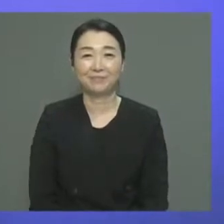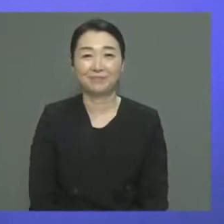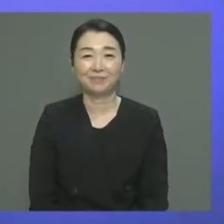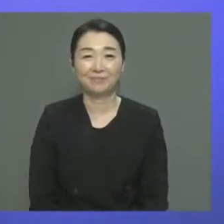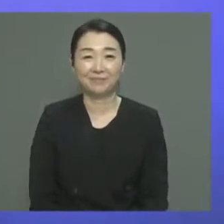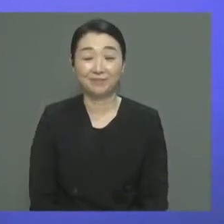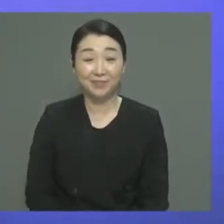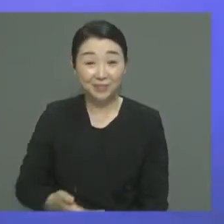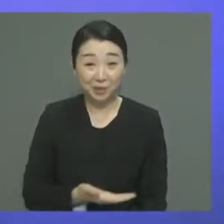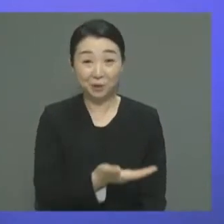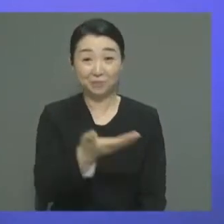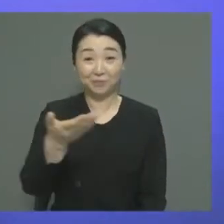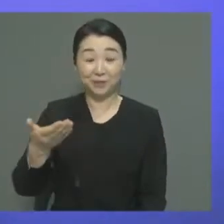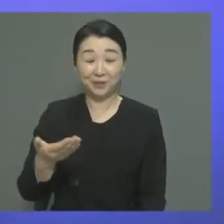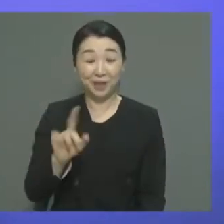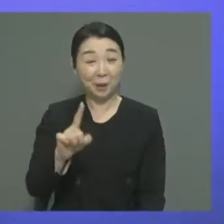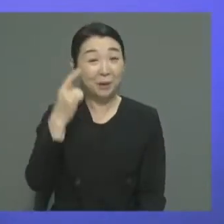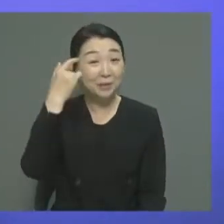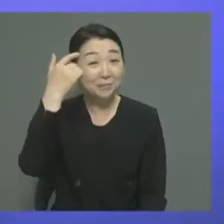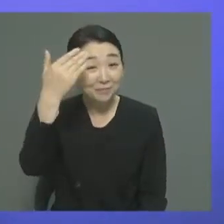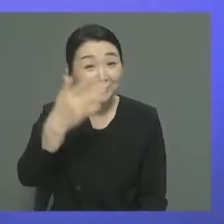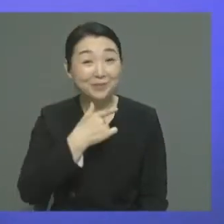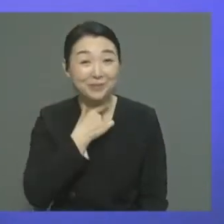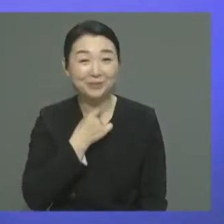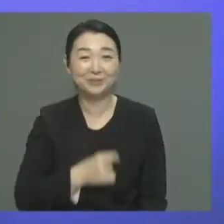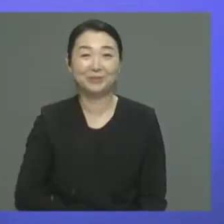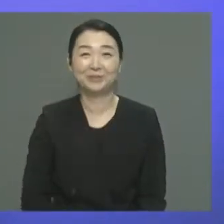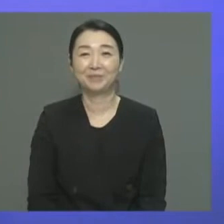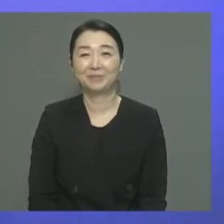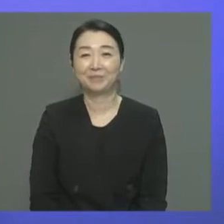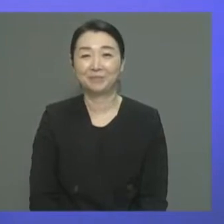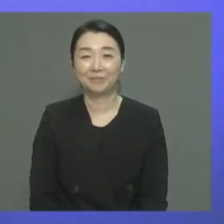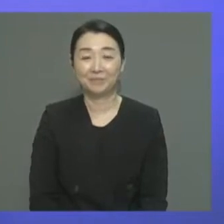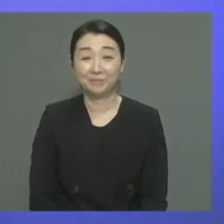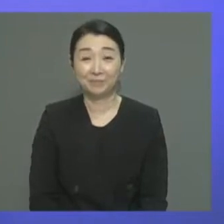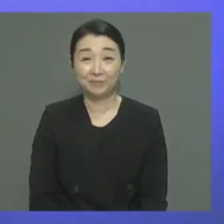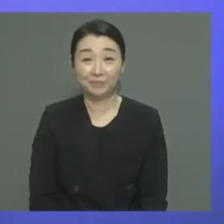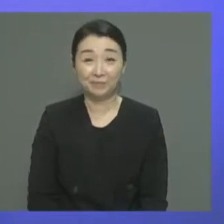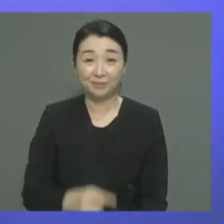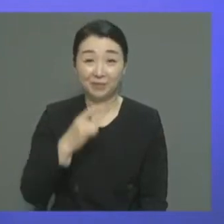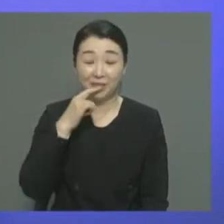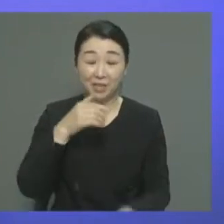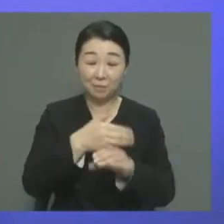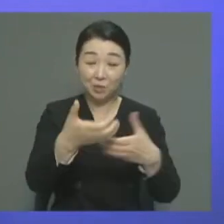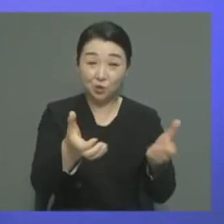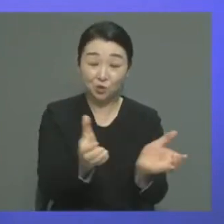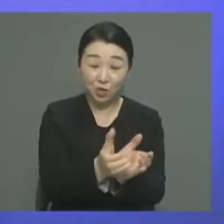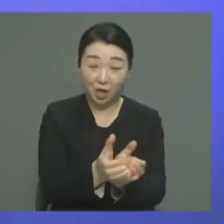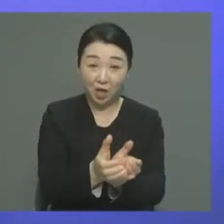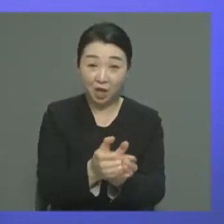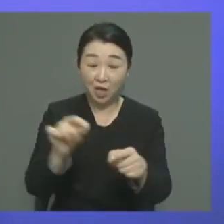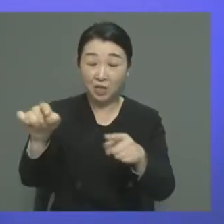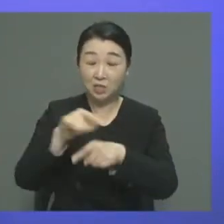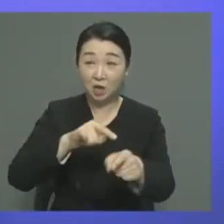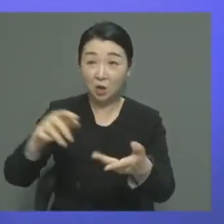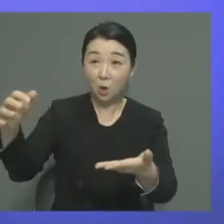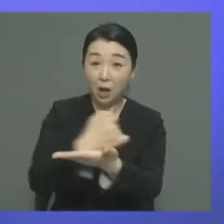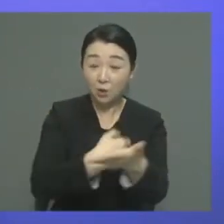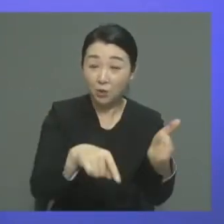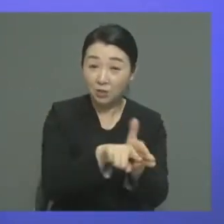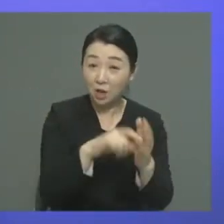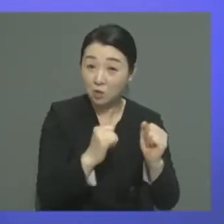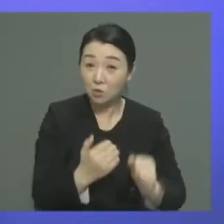제가 여러분께 한번 여쭤 보겠습니다 당은 정권 획득을 위해서 존재합니다